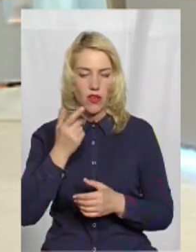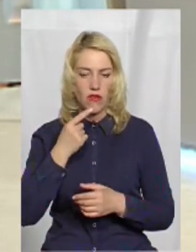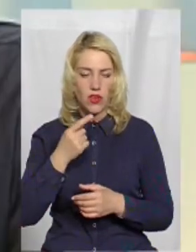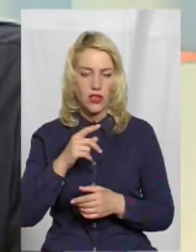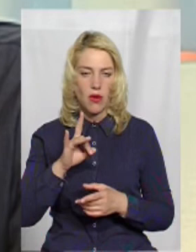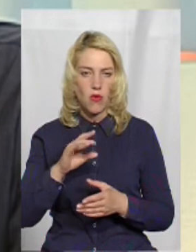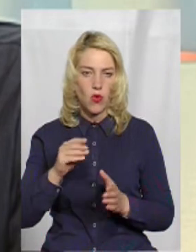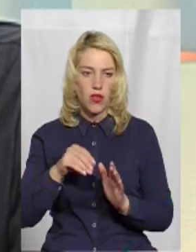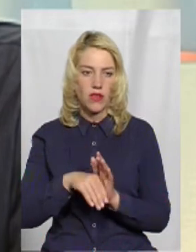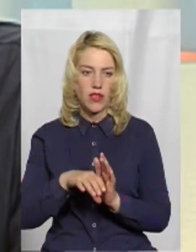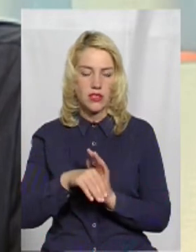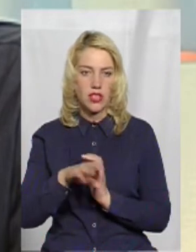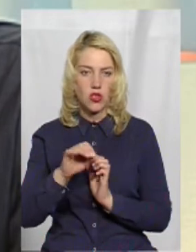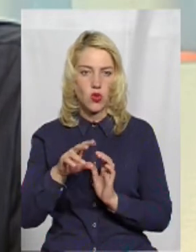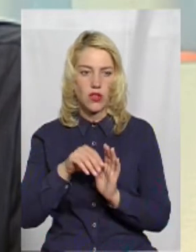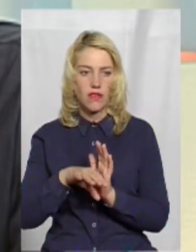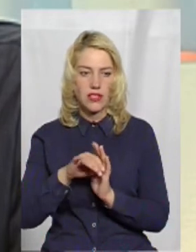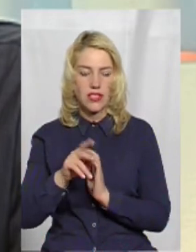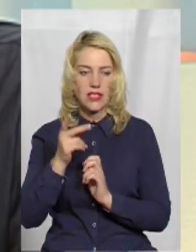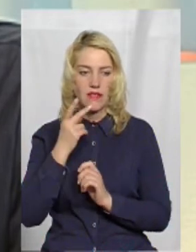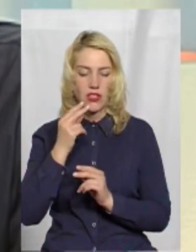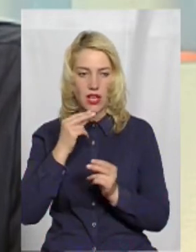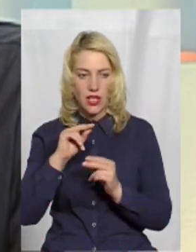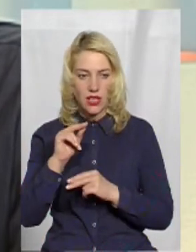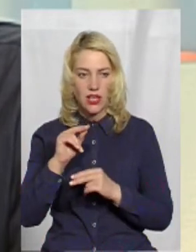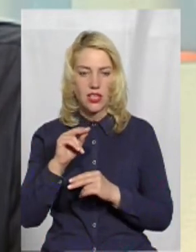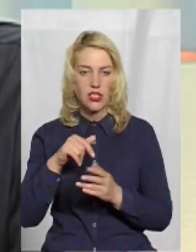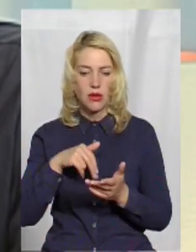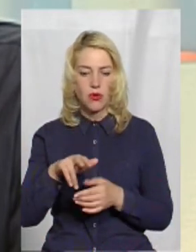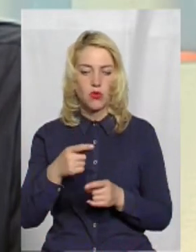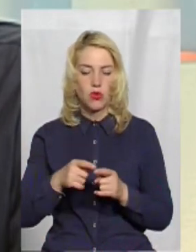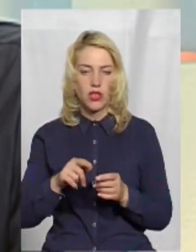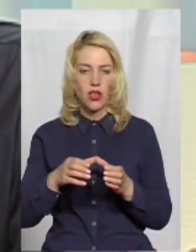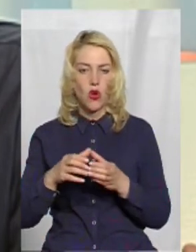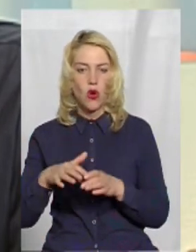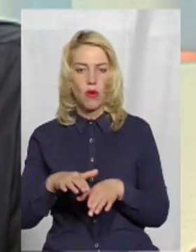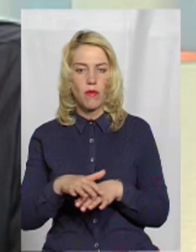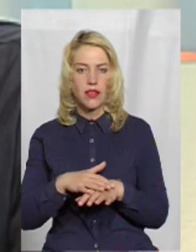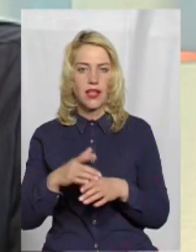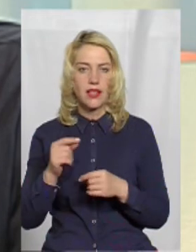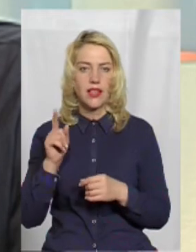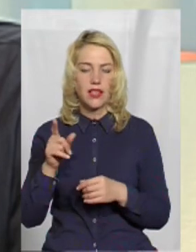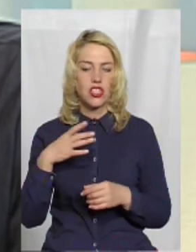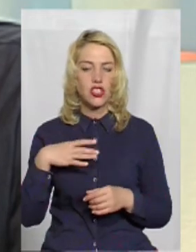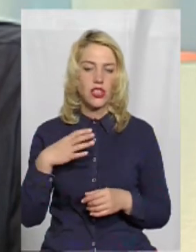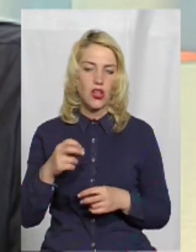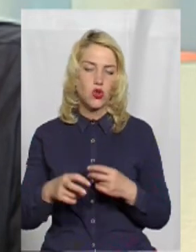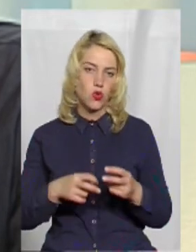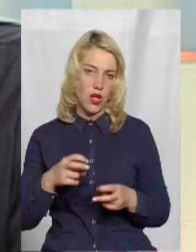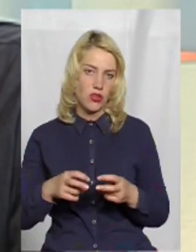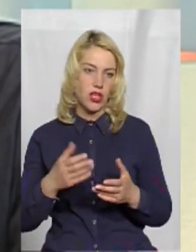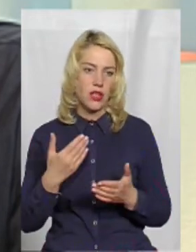інвесторів, то інвестори завжди краще підуть до тих громад, де їх чекають і шукають. Тобто,